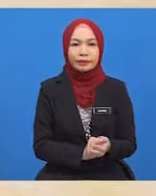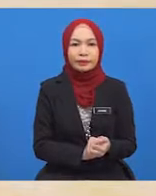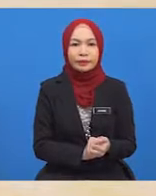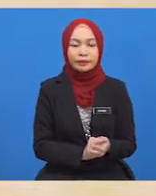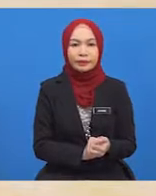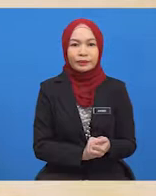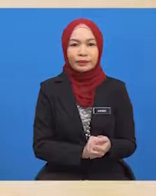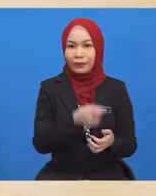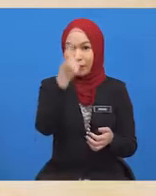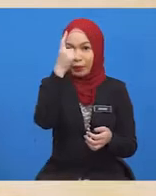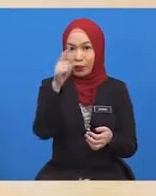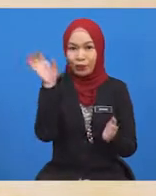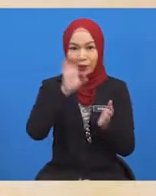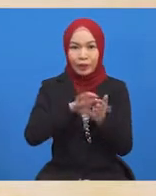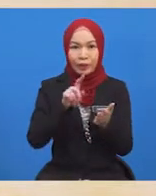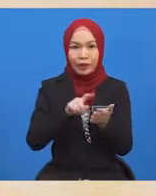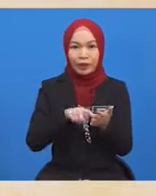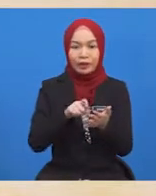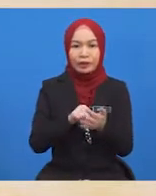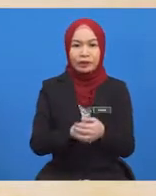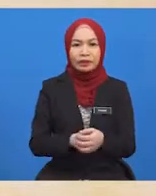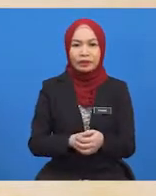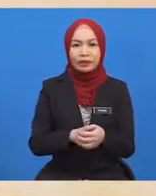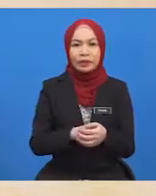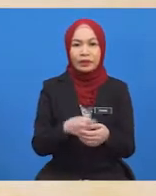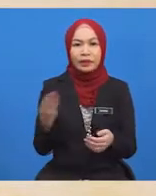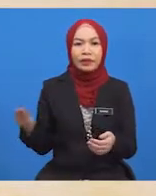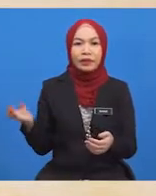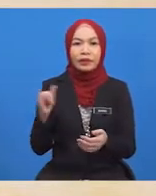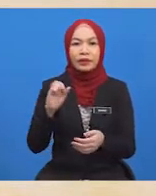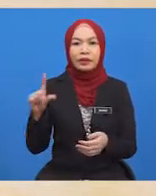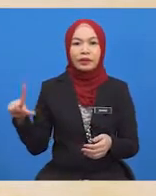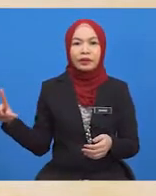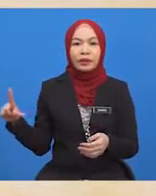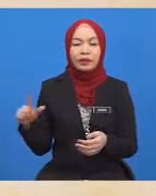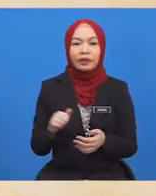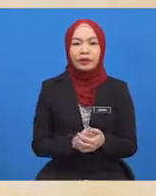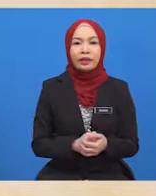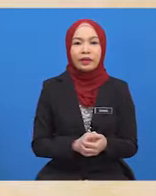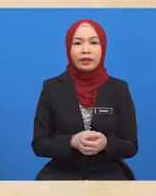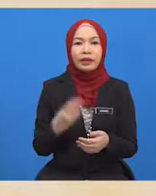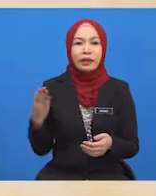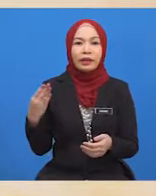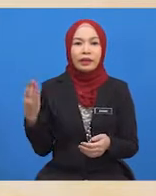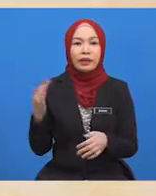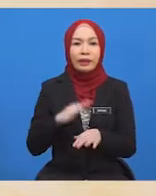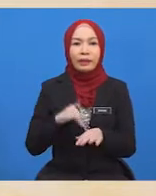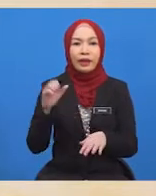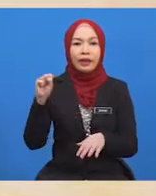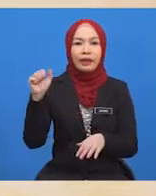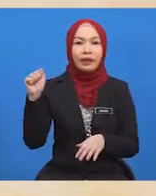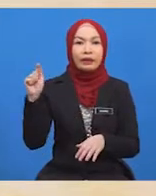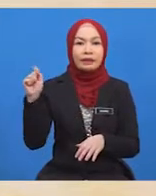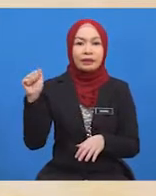Bagi rajah B, objek ialah MNP. Normal kepada satah ialah garis